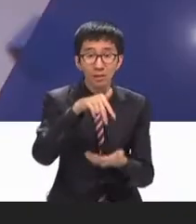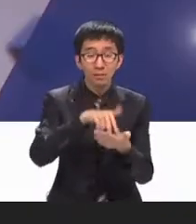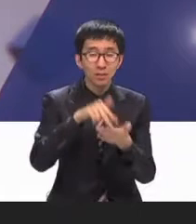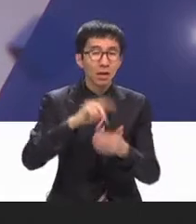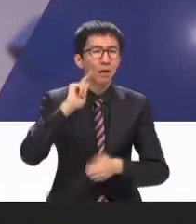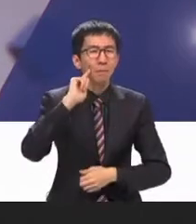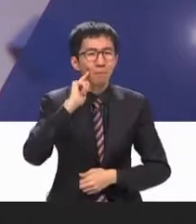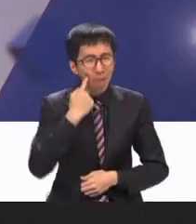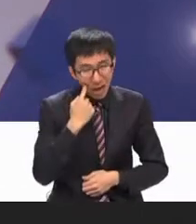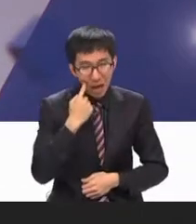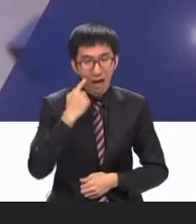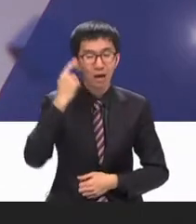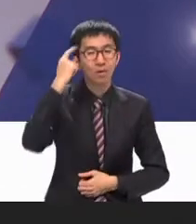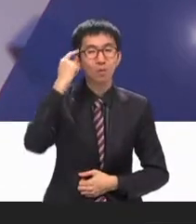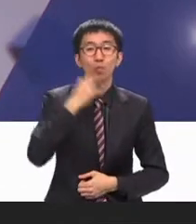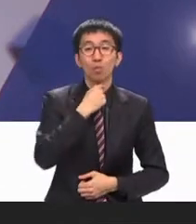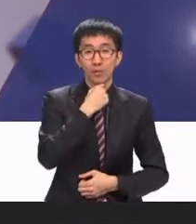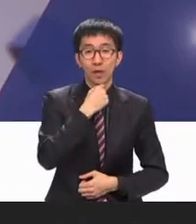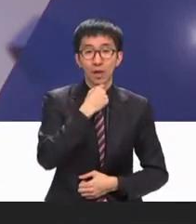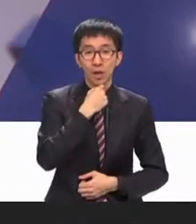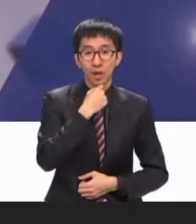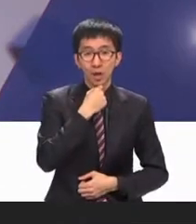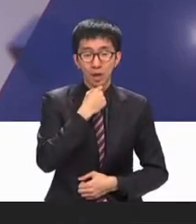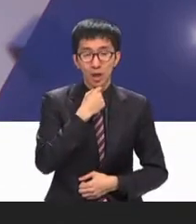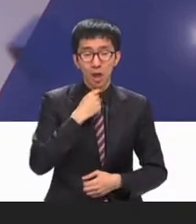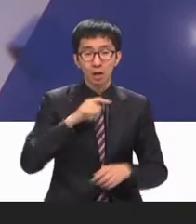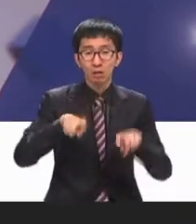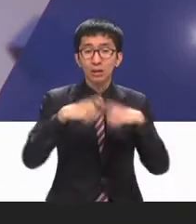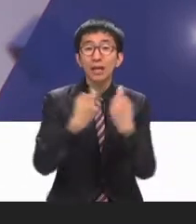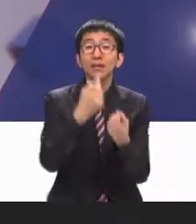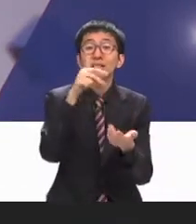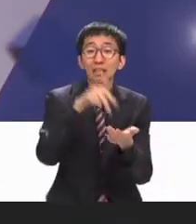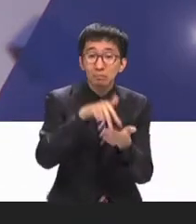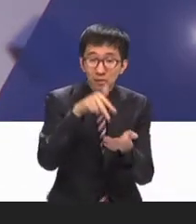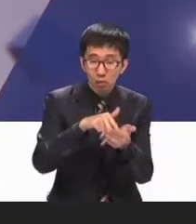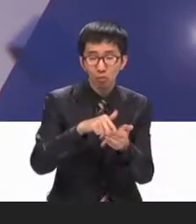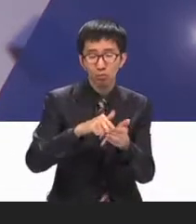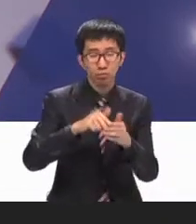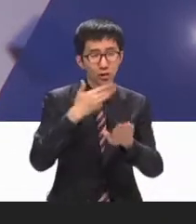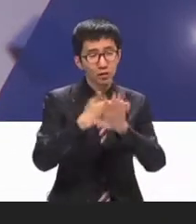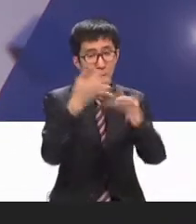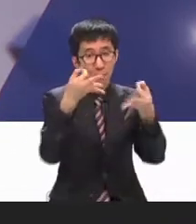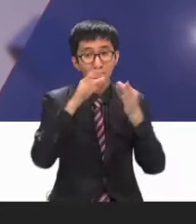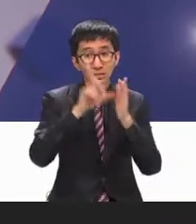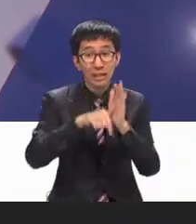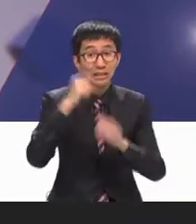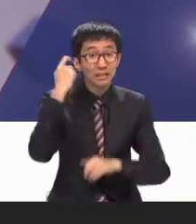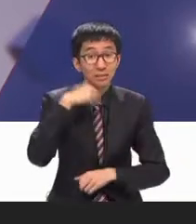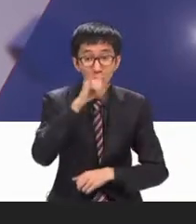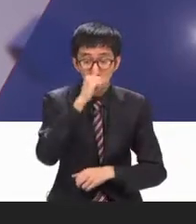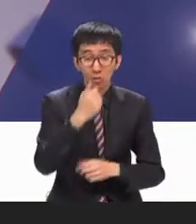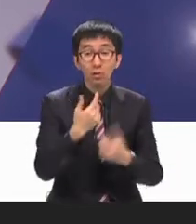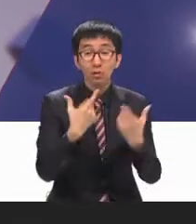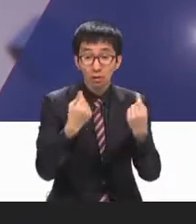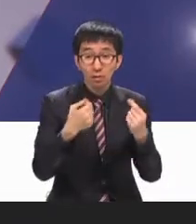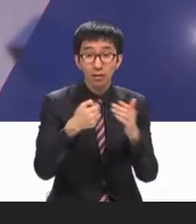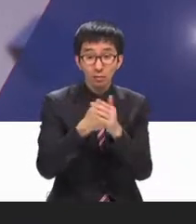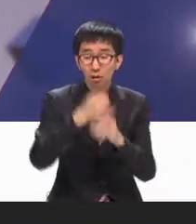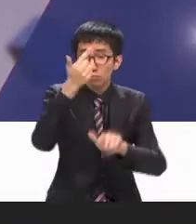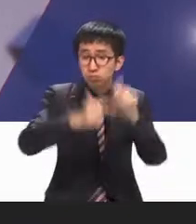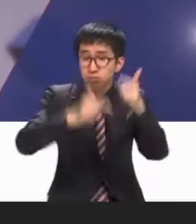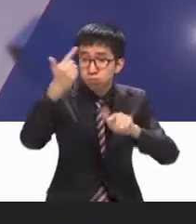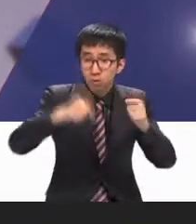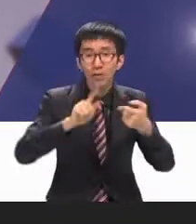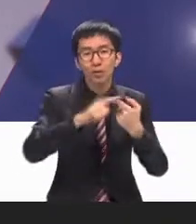추구하는 것이고 내 아름다움은 원래 주관적이고 상대적인 것이기 때문에 각자의 취향이 골고루 인정 받아야 될 것